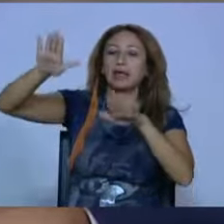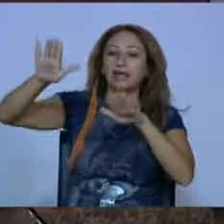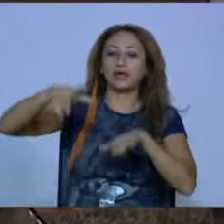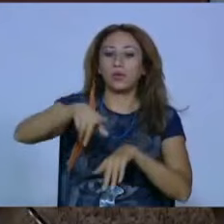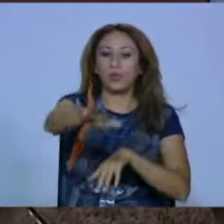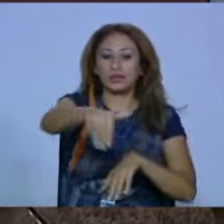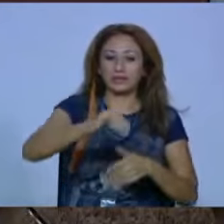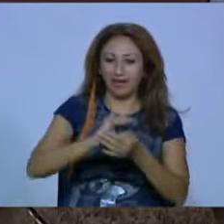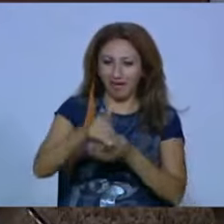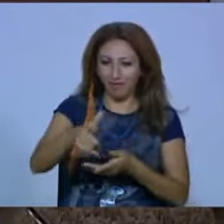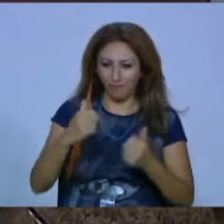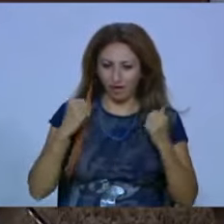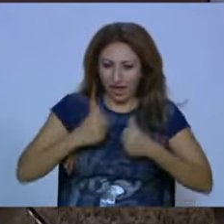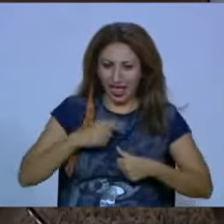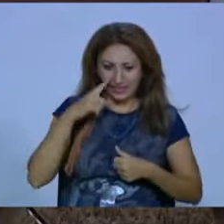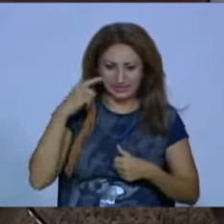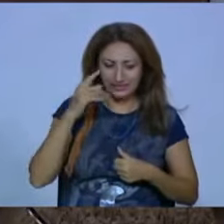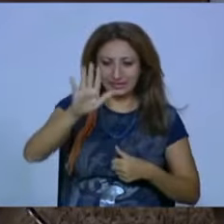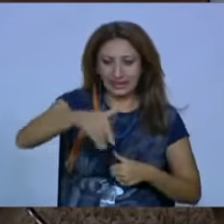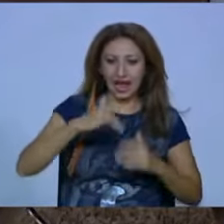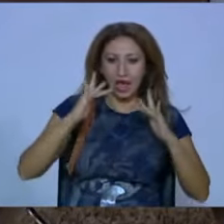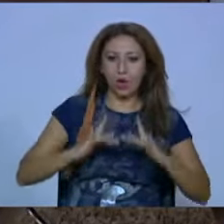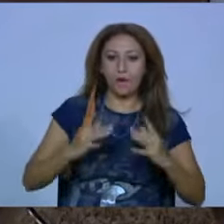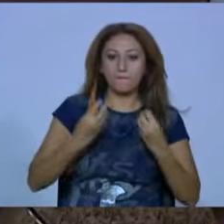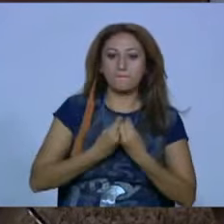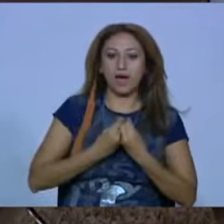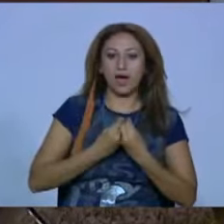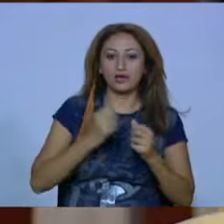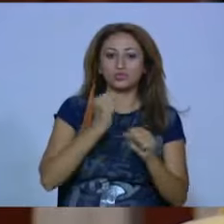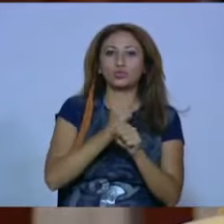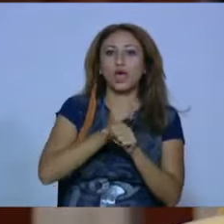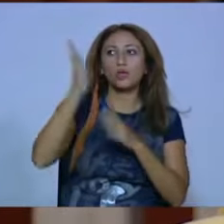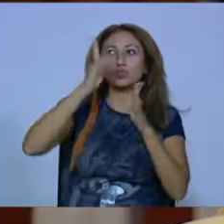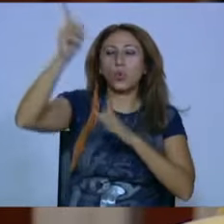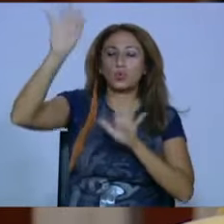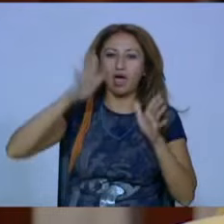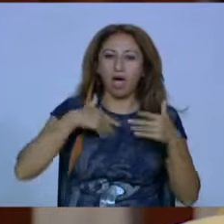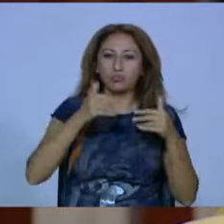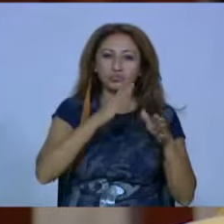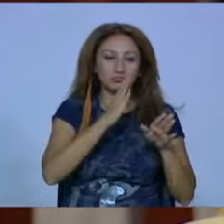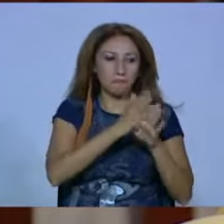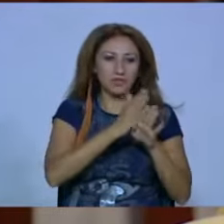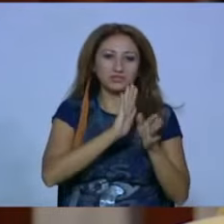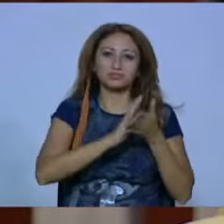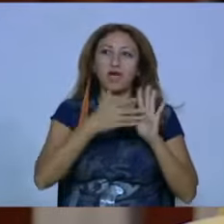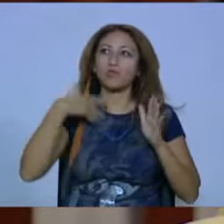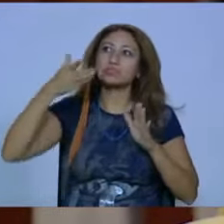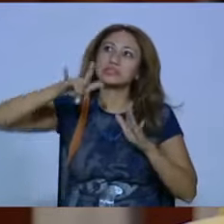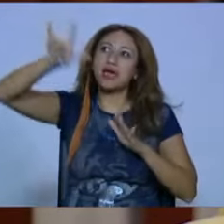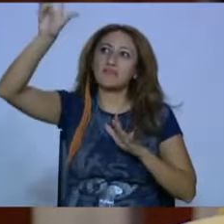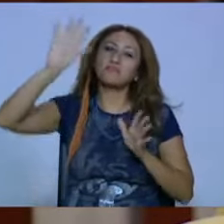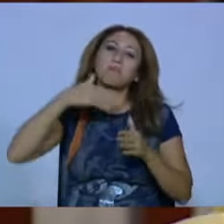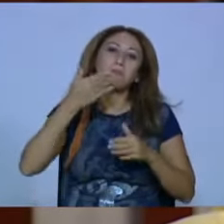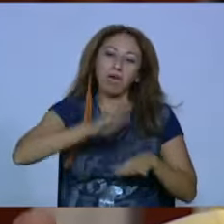يشتغل في طبعا المسجد النبوي، كان عايز يشتغل يقعد يشتغل اي حاجه. قال لي كان نفسي كده